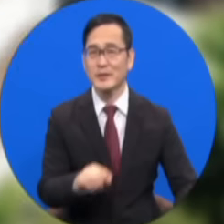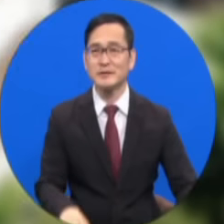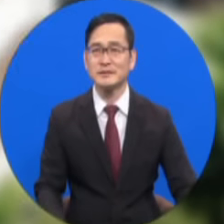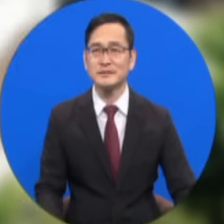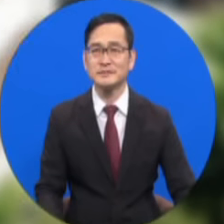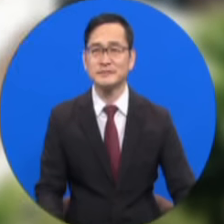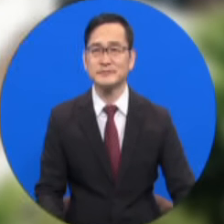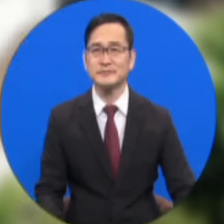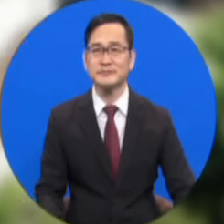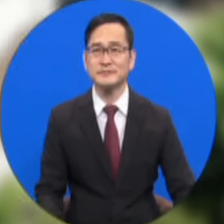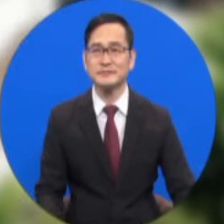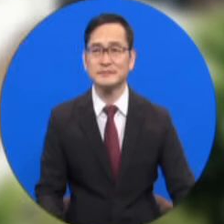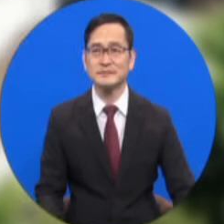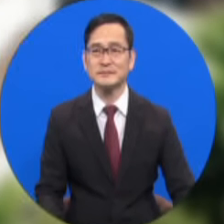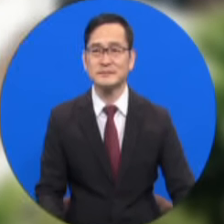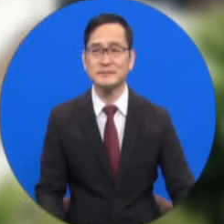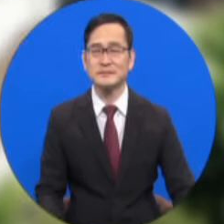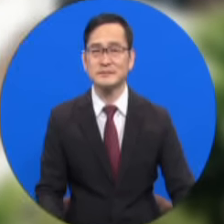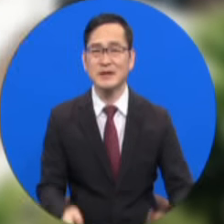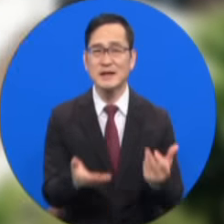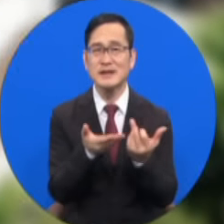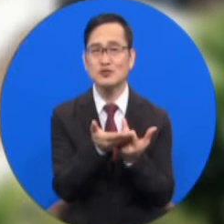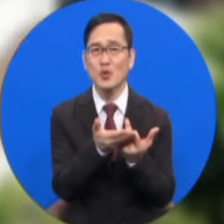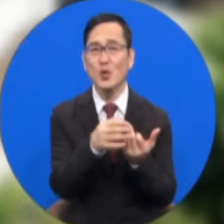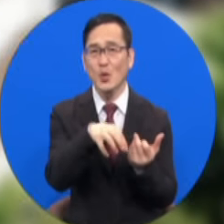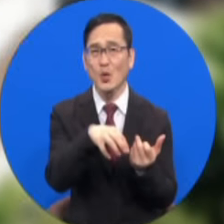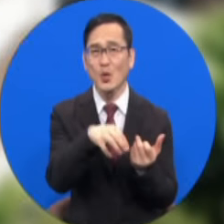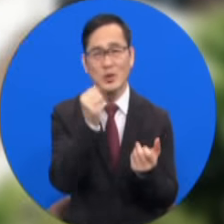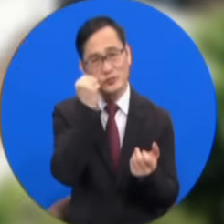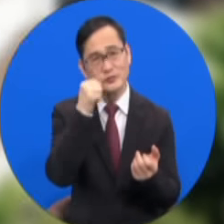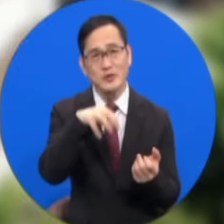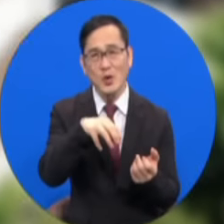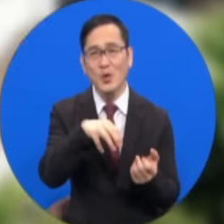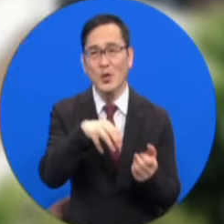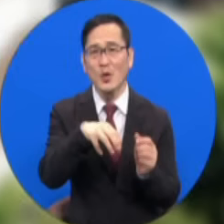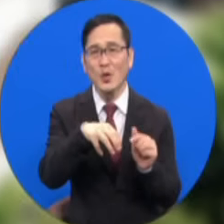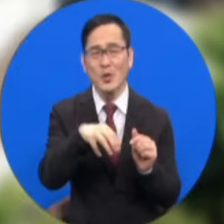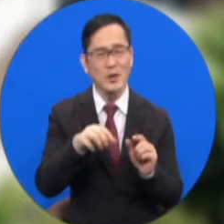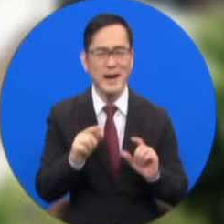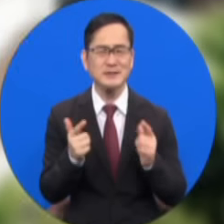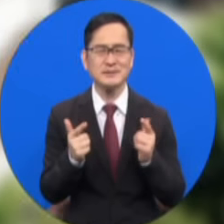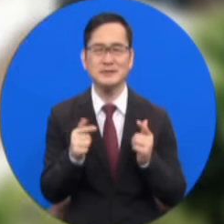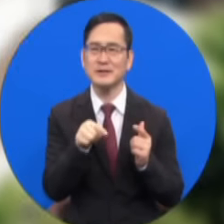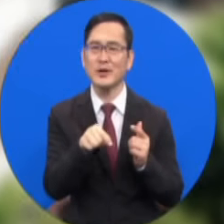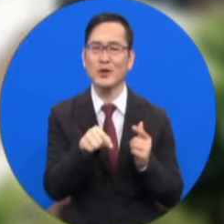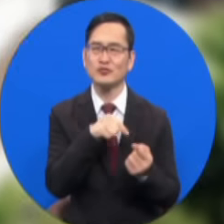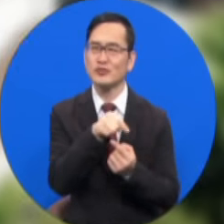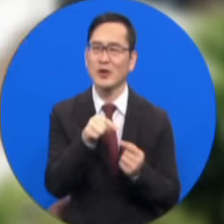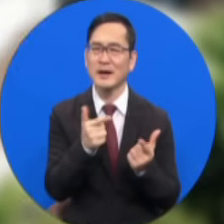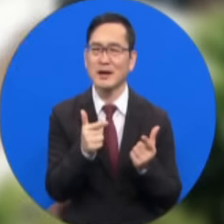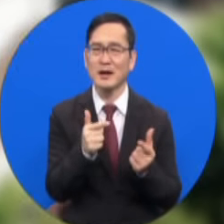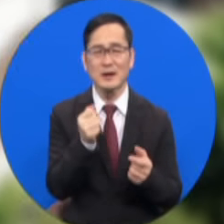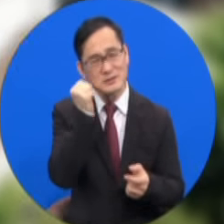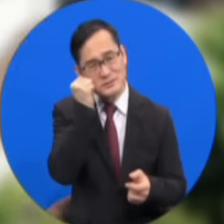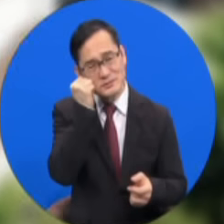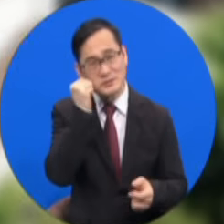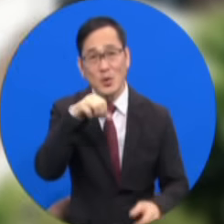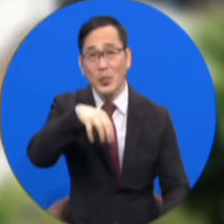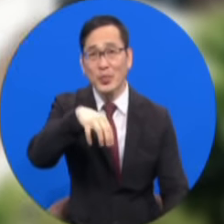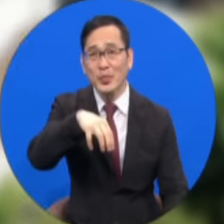친문계 윤건영 의원이 이렇게 얘기했죠 문다 제주도 별장 전혀 사실 아니다 이른바 문다 씨가 별장을 보유하고